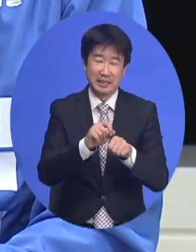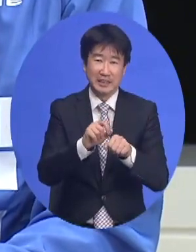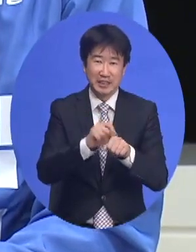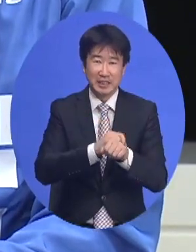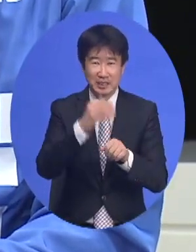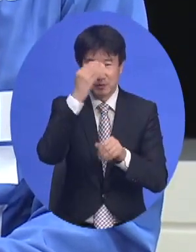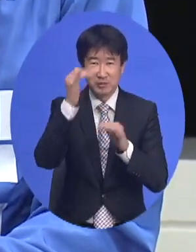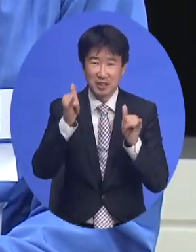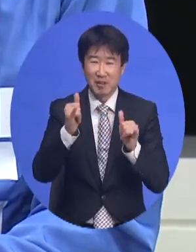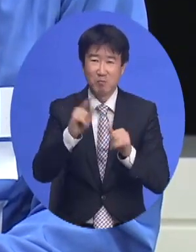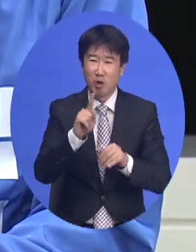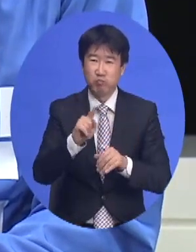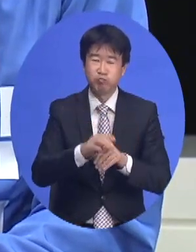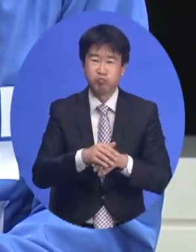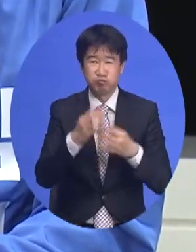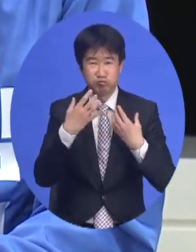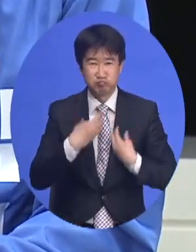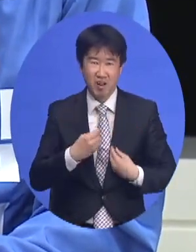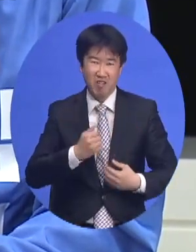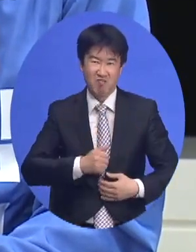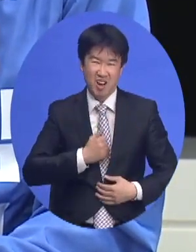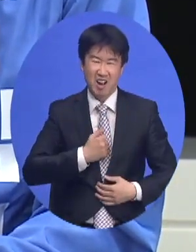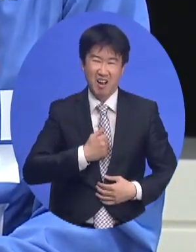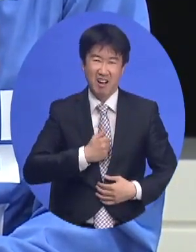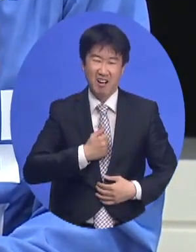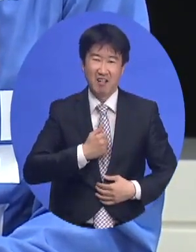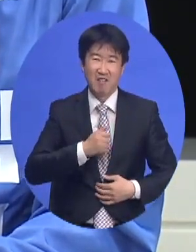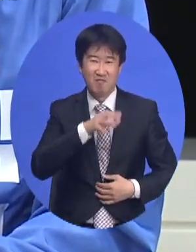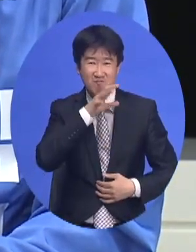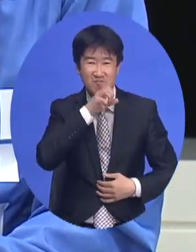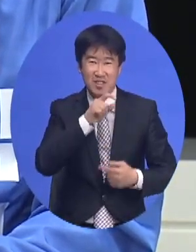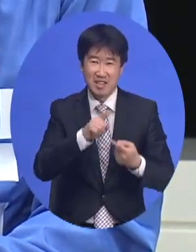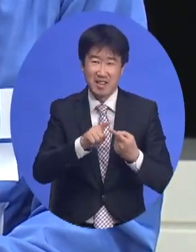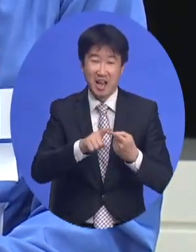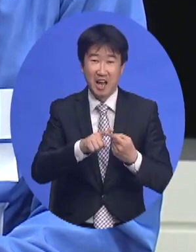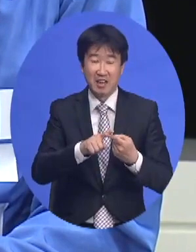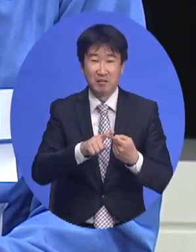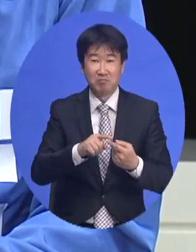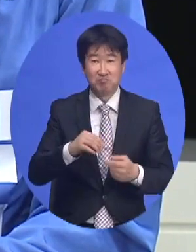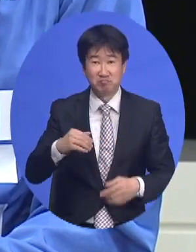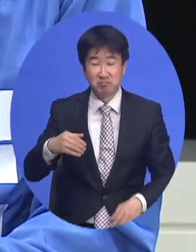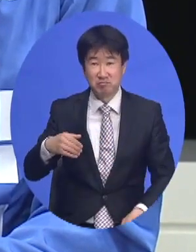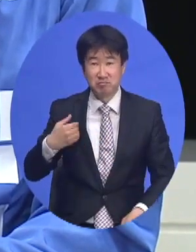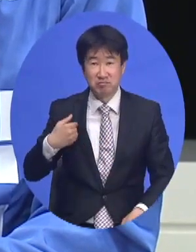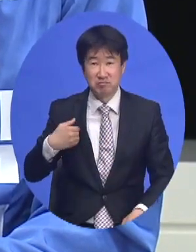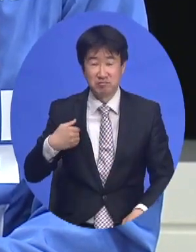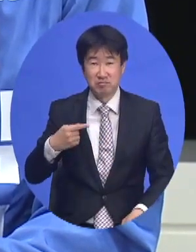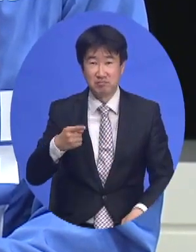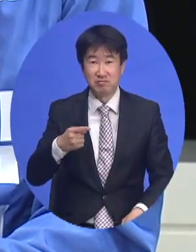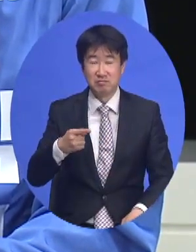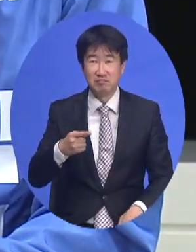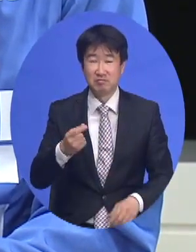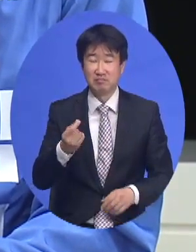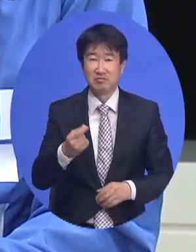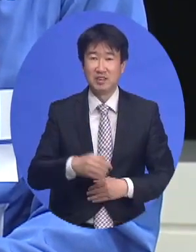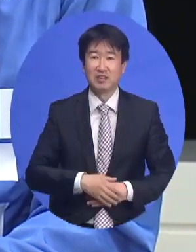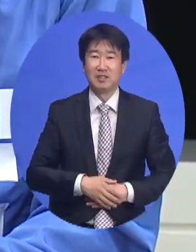젊은이들을 얼마나 실망과 분노에 차게 했는지에 대해서 잘 모르시는 것 같습니다.